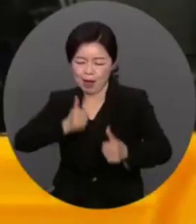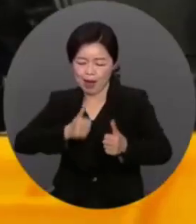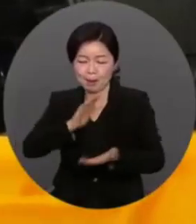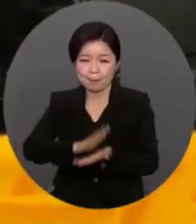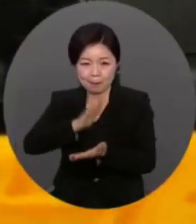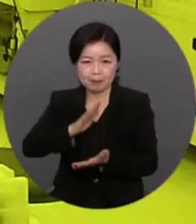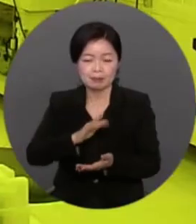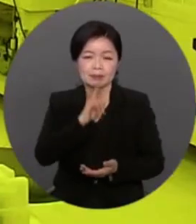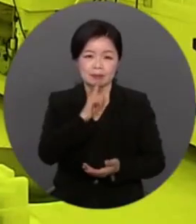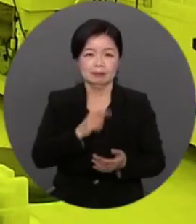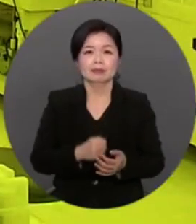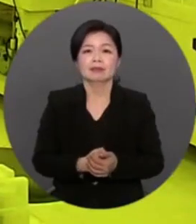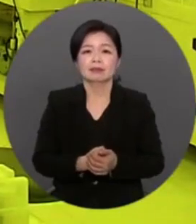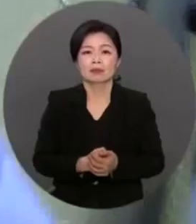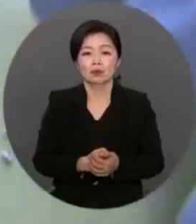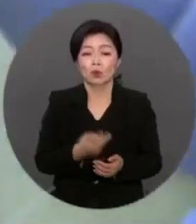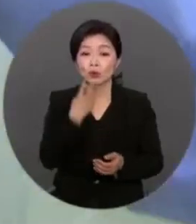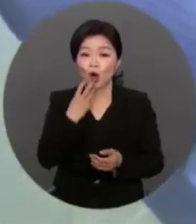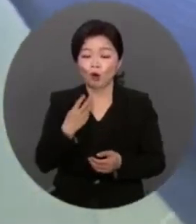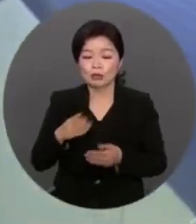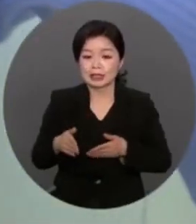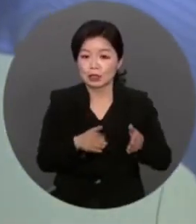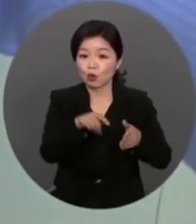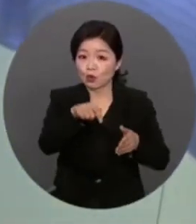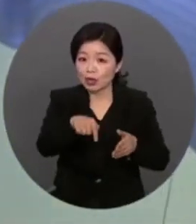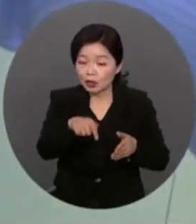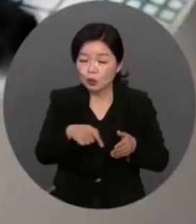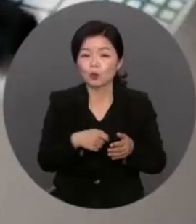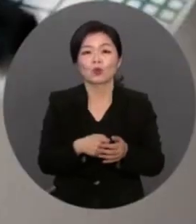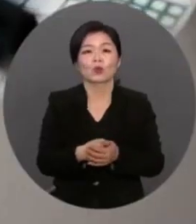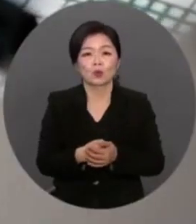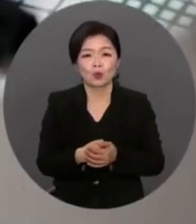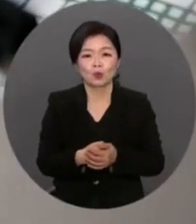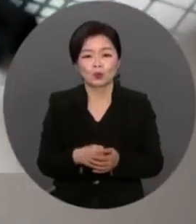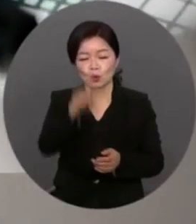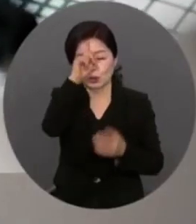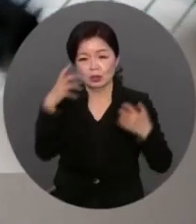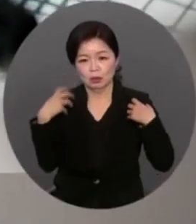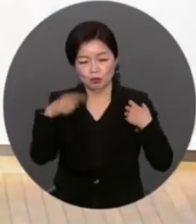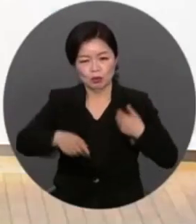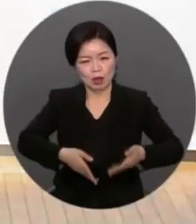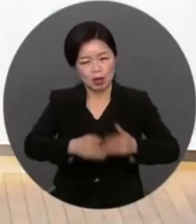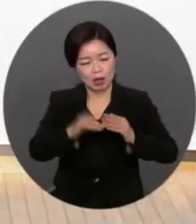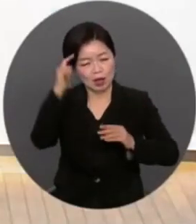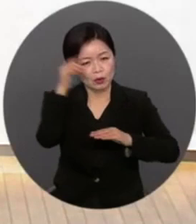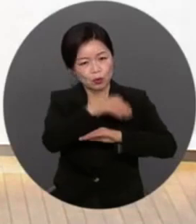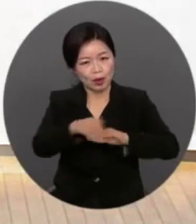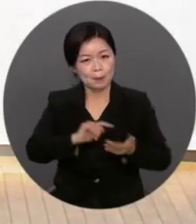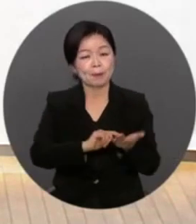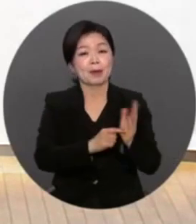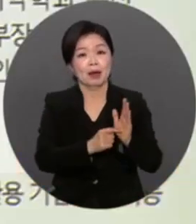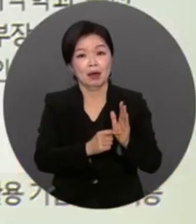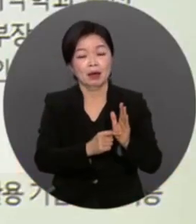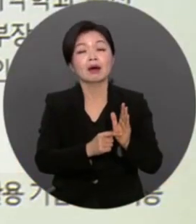뜻입니다. 또 경기도에 세계적인 시스템 반도체 기지를 구축하겠다고 정부가 발표하면서 광주시와 전남도가 사활을